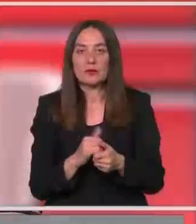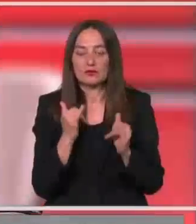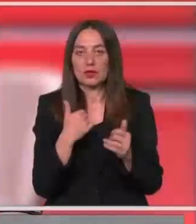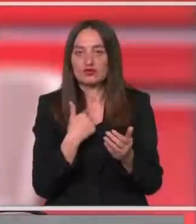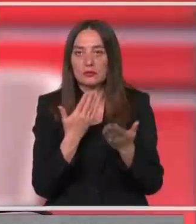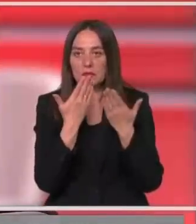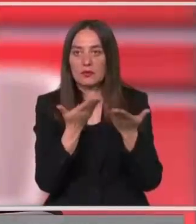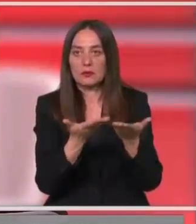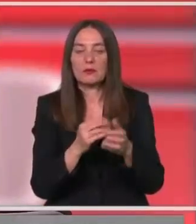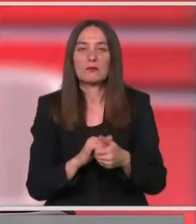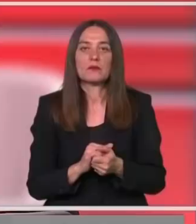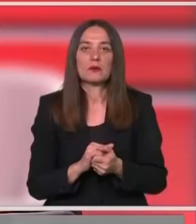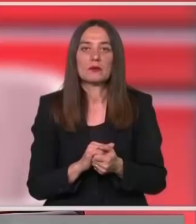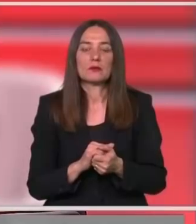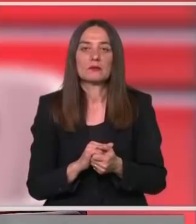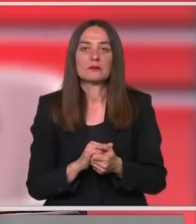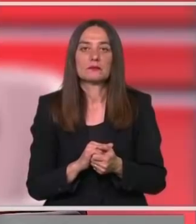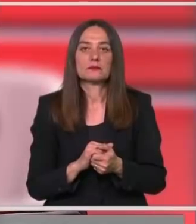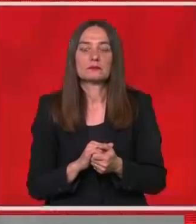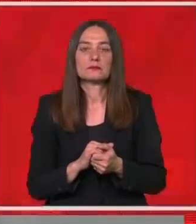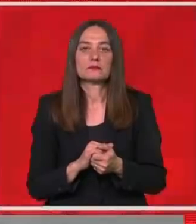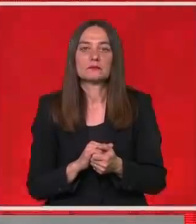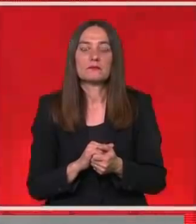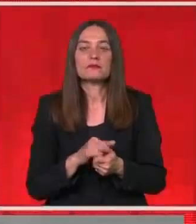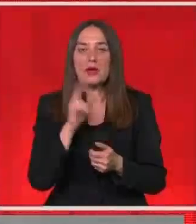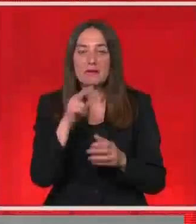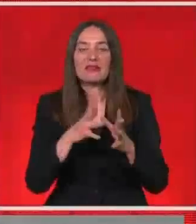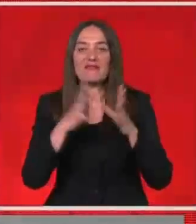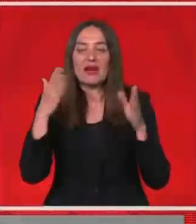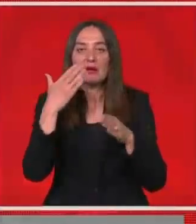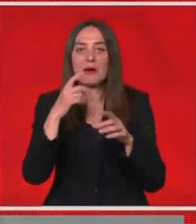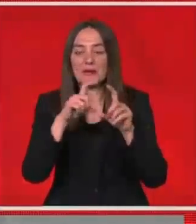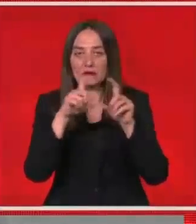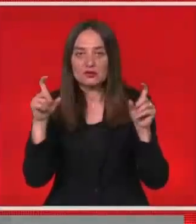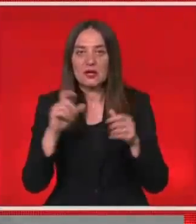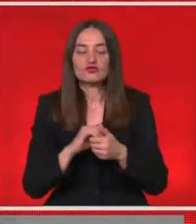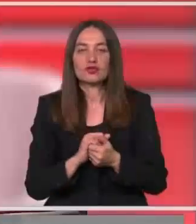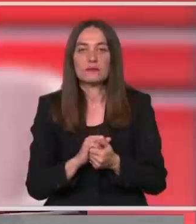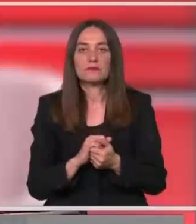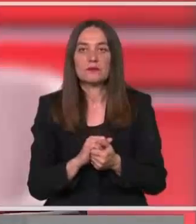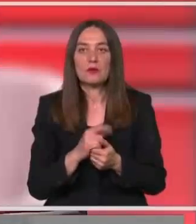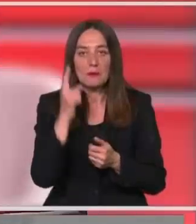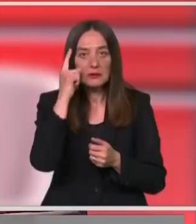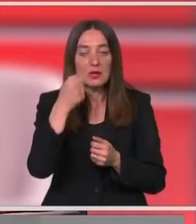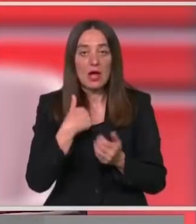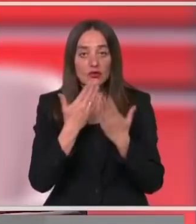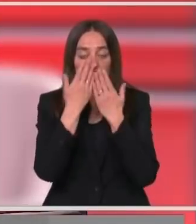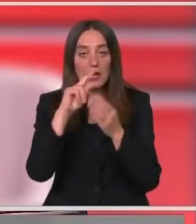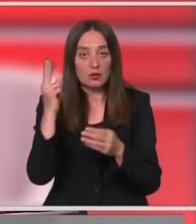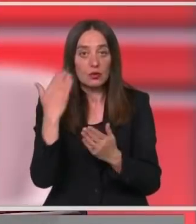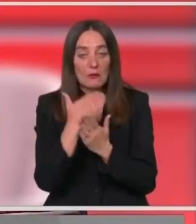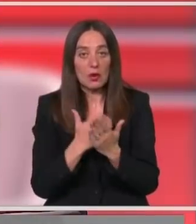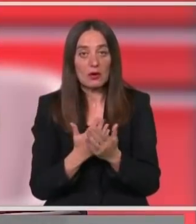sigurno ne piše u programu koji smo mi definisali. Dakle, imate velika preduzeća. Mislim da sam ja čitala neke druge programe. Pa gledajte, imate velika,